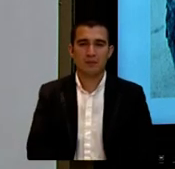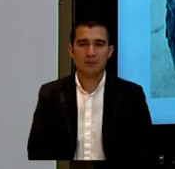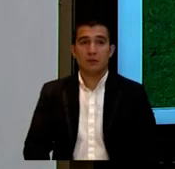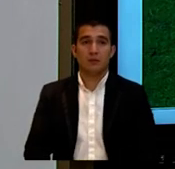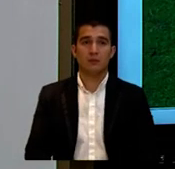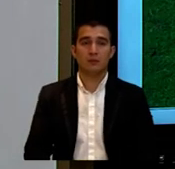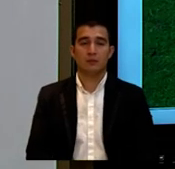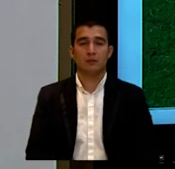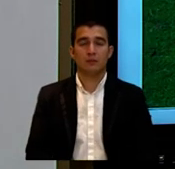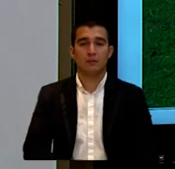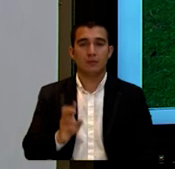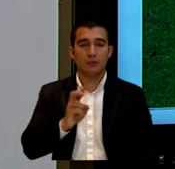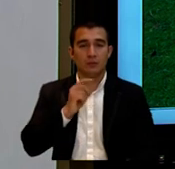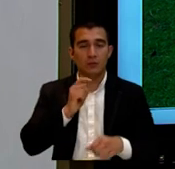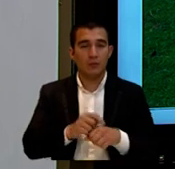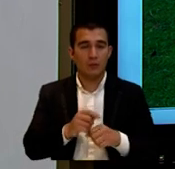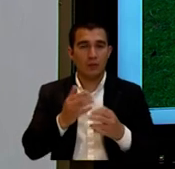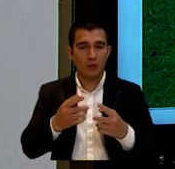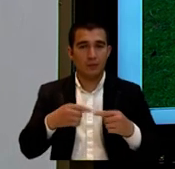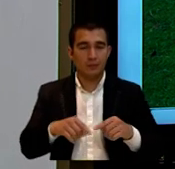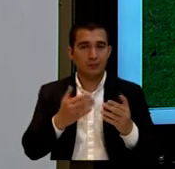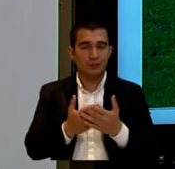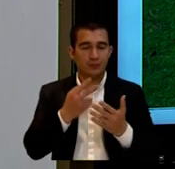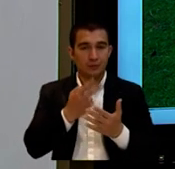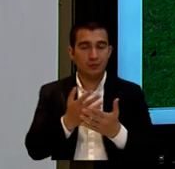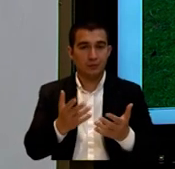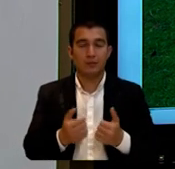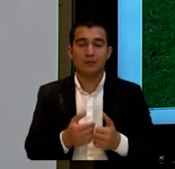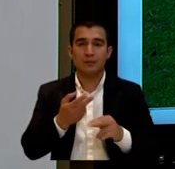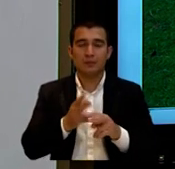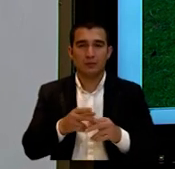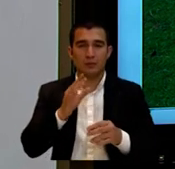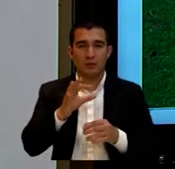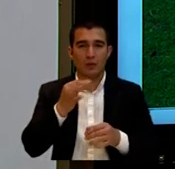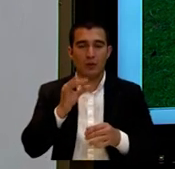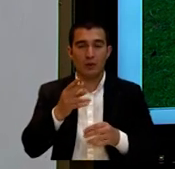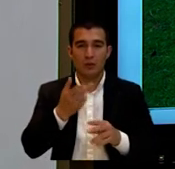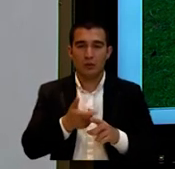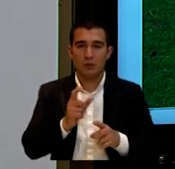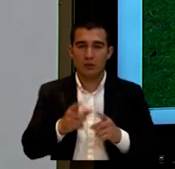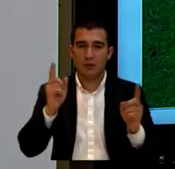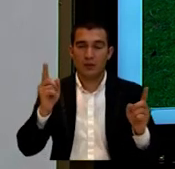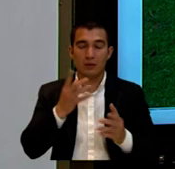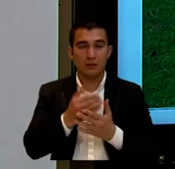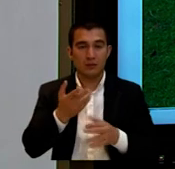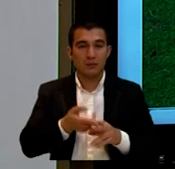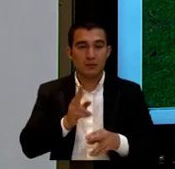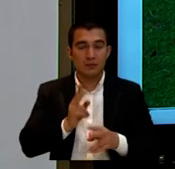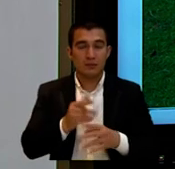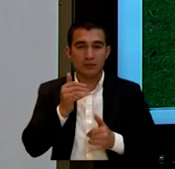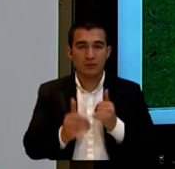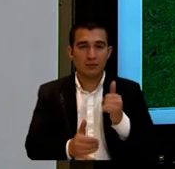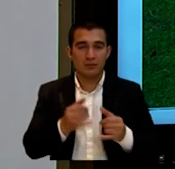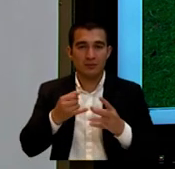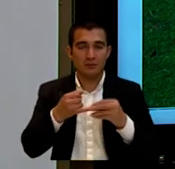Ө құлайлікге келадыган болсәк. Біріншісі, ұзұн ойоқлар ұларына бәлчіқ ұстыда қаракетләніші